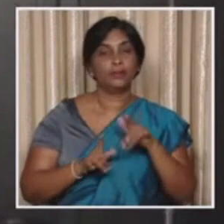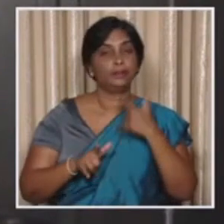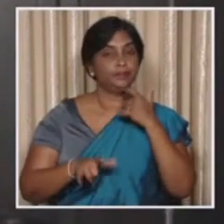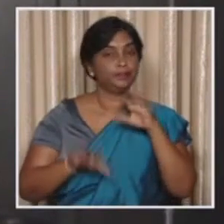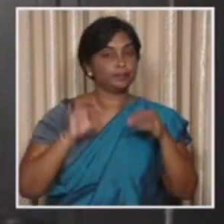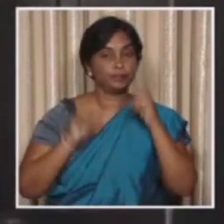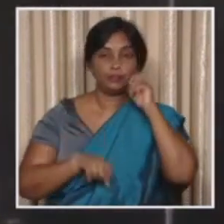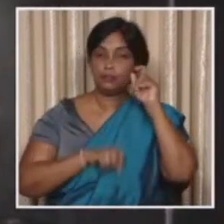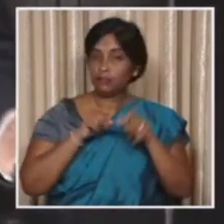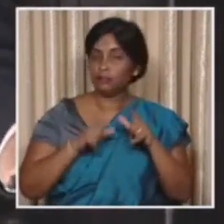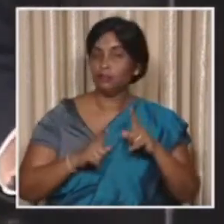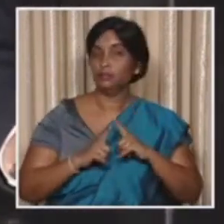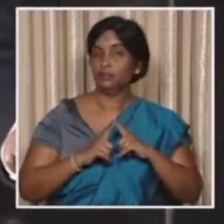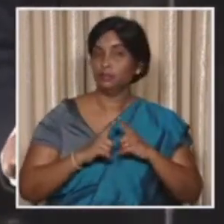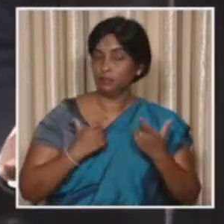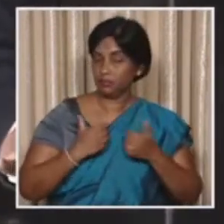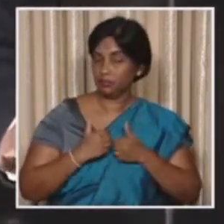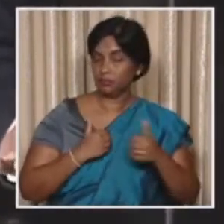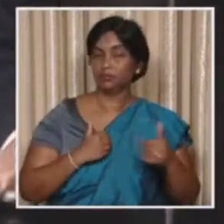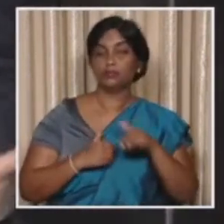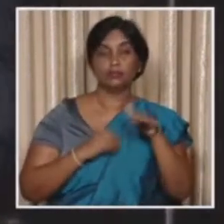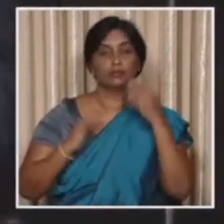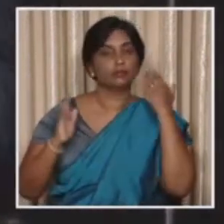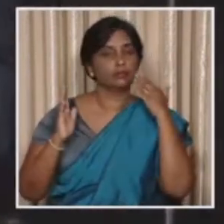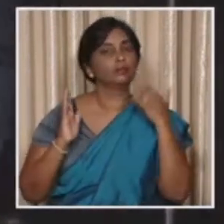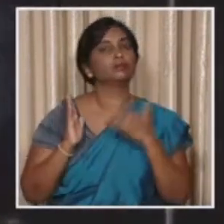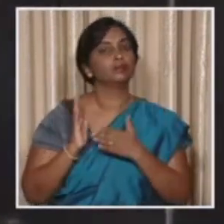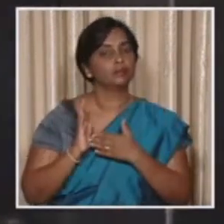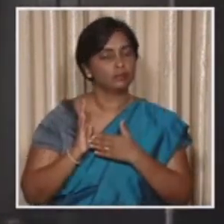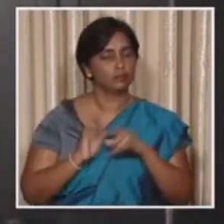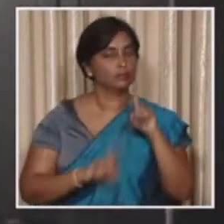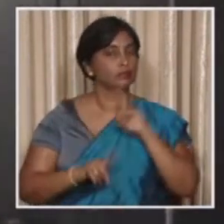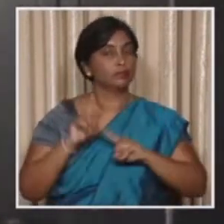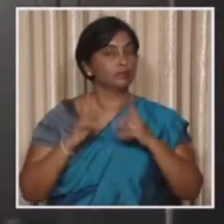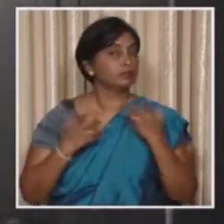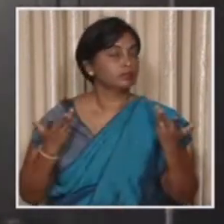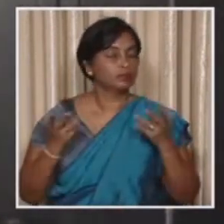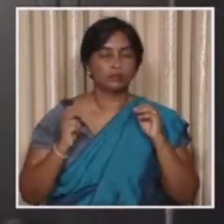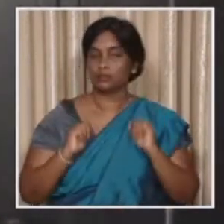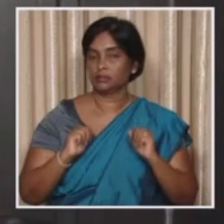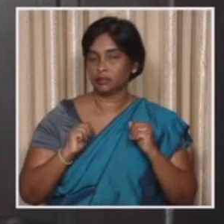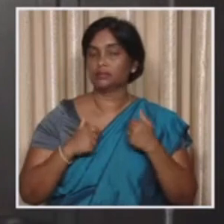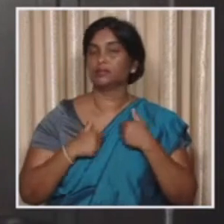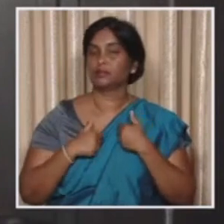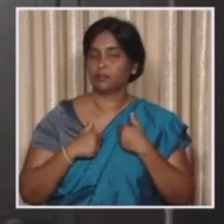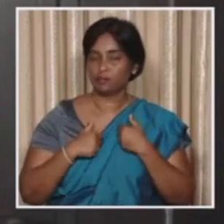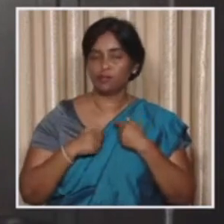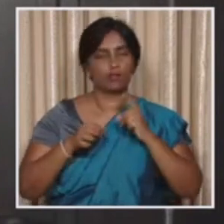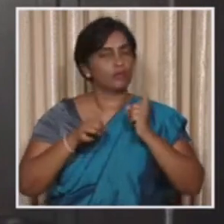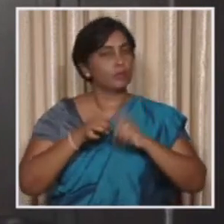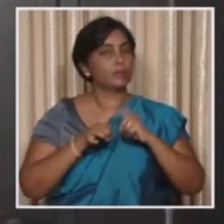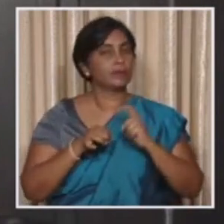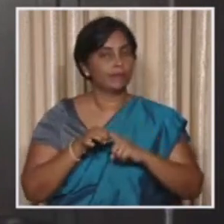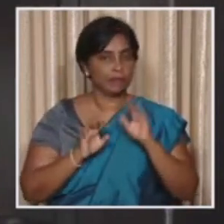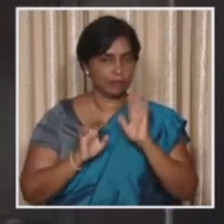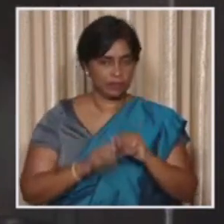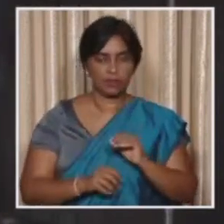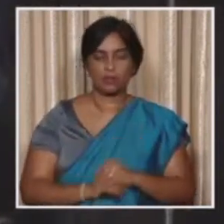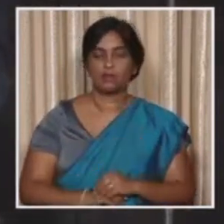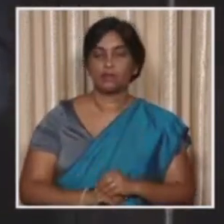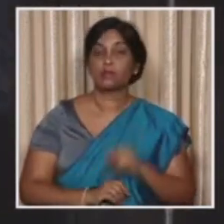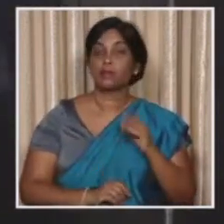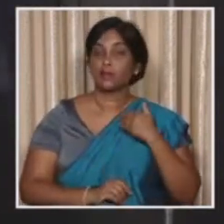வாழ்வாதார நிலங்கள் தொடர்பாக பேசப்படாதது ஏன் என்பதை நாங்கள் இங்கே வந்து கேட்க வேண்டியதாக இருக்கின்றது.